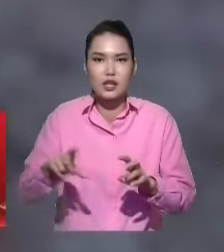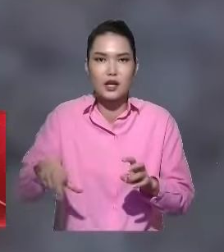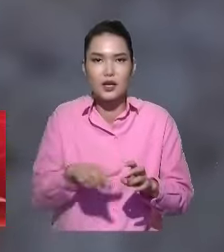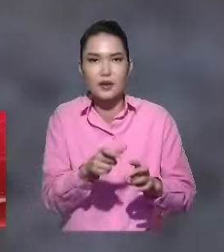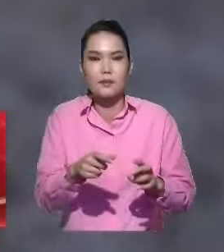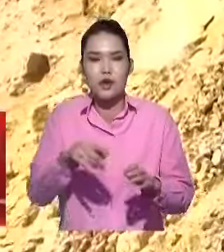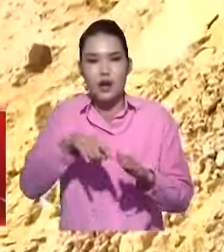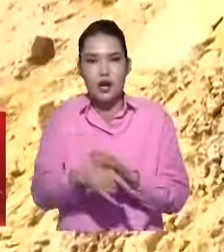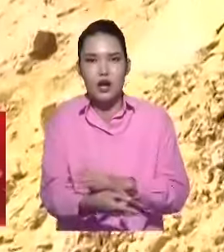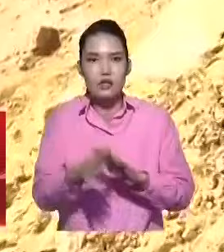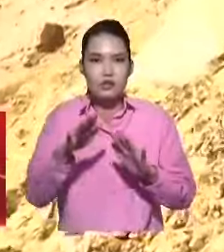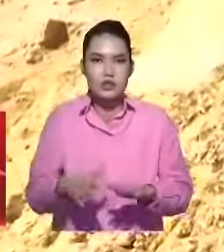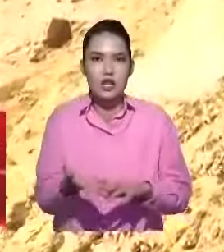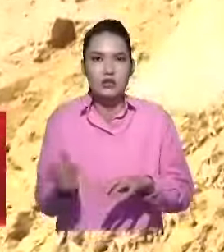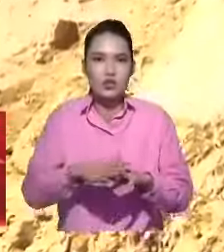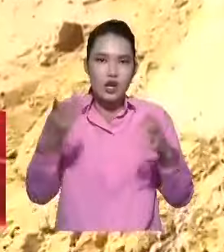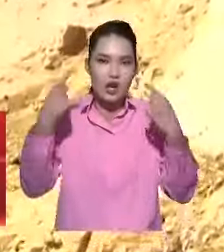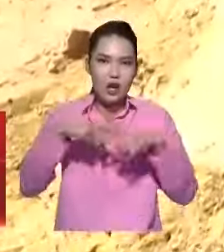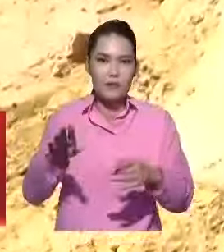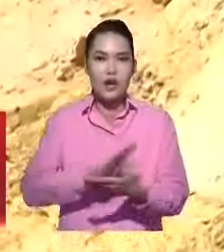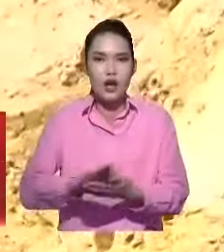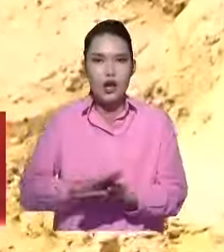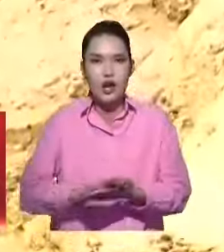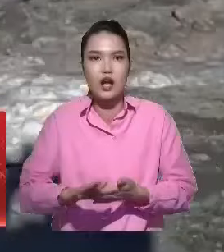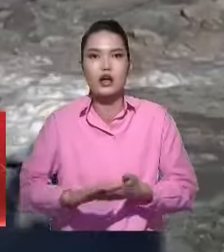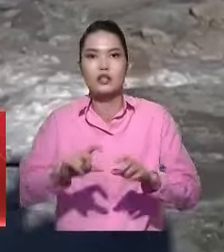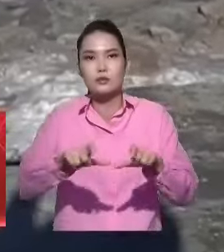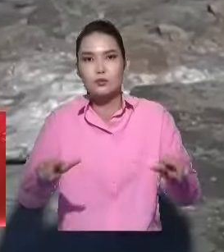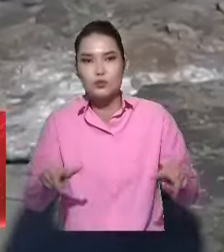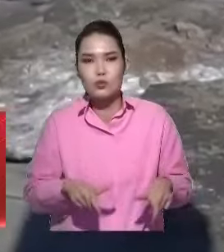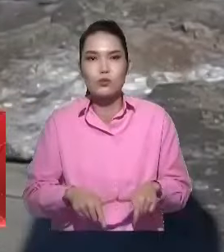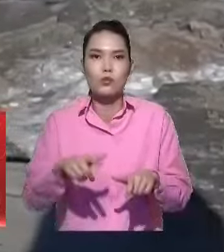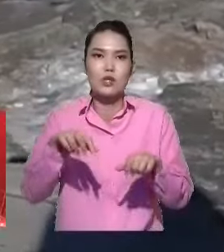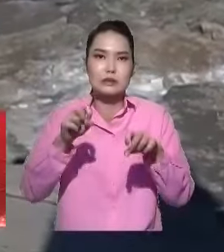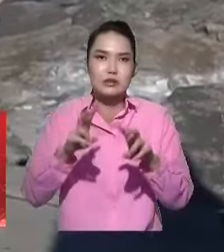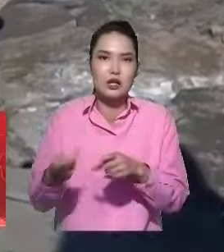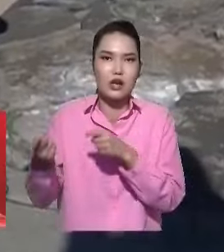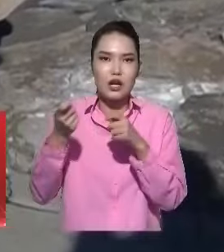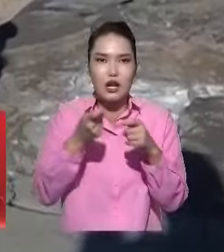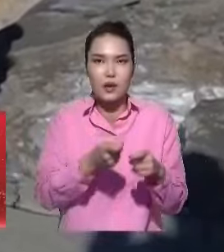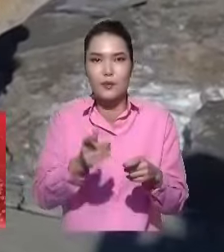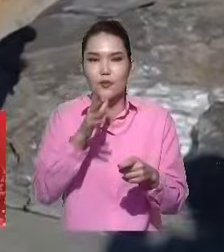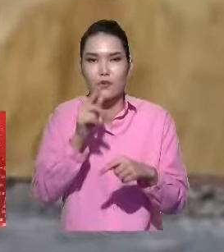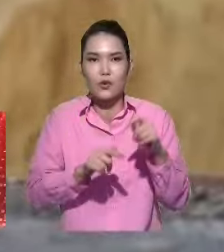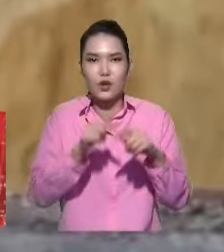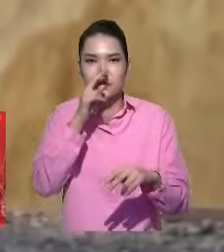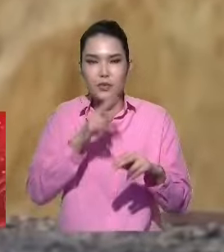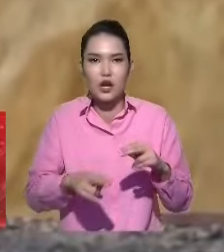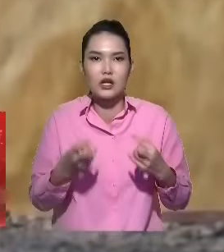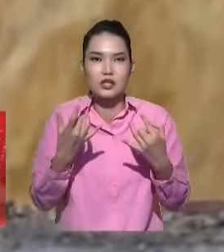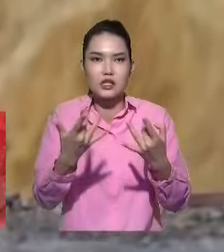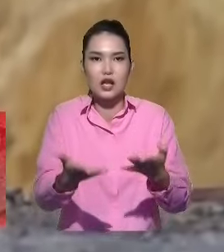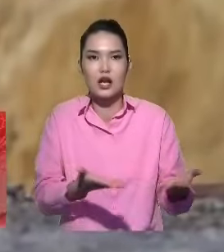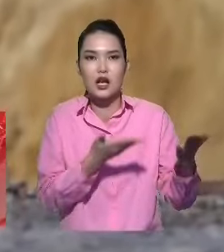дно обвала. Тяжелая техника будет расширять боковые траншеи и углублять аппарель. Тем временем родные пропавших настаивают